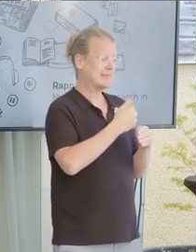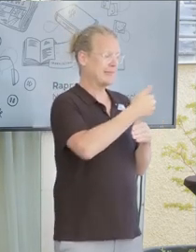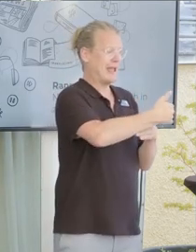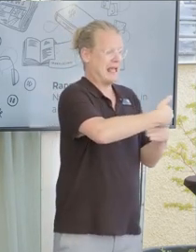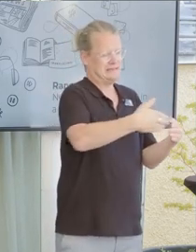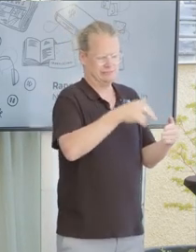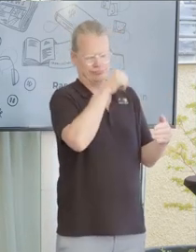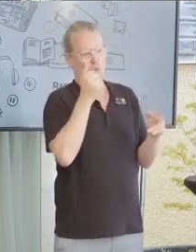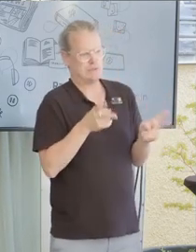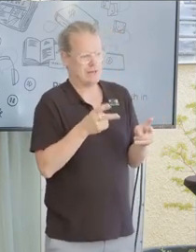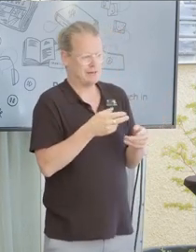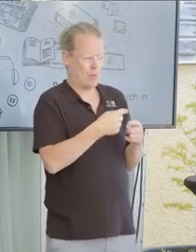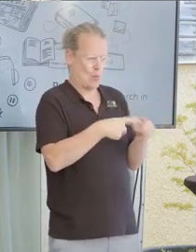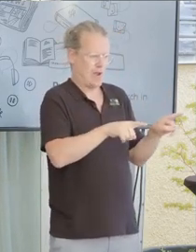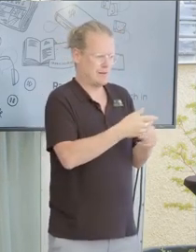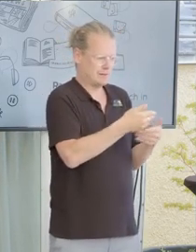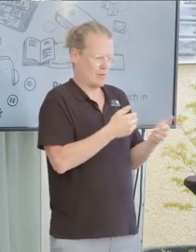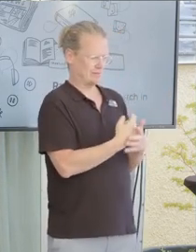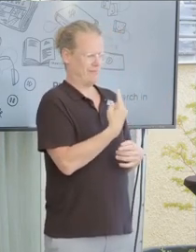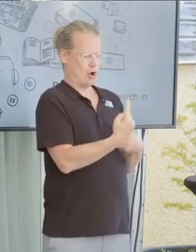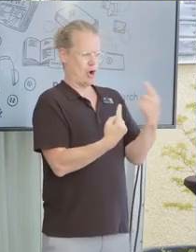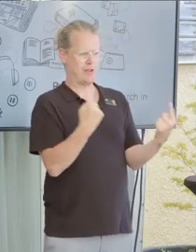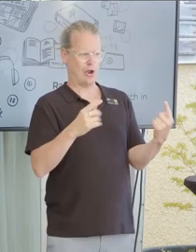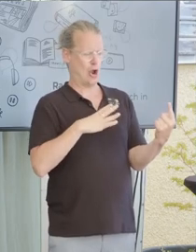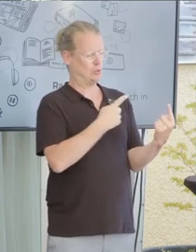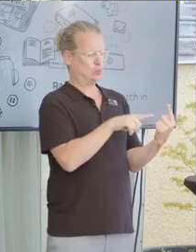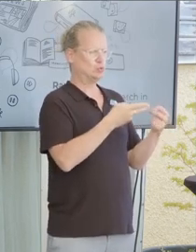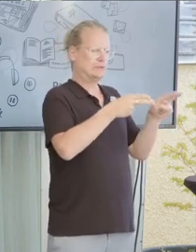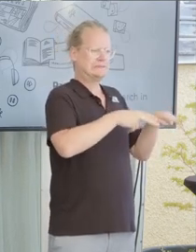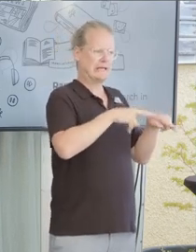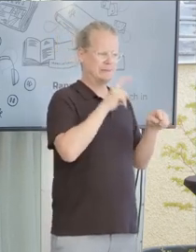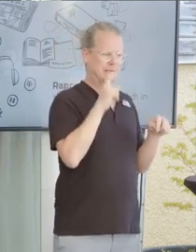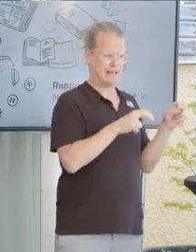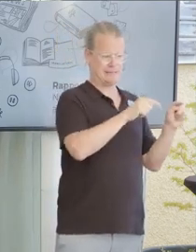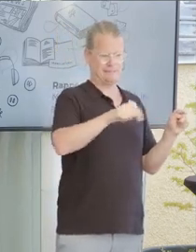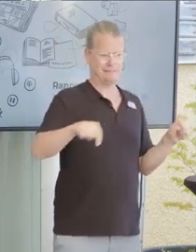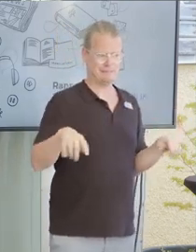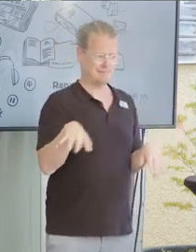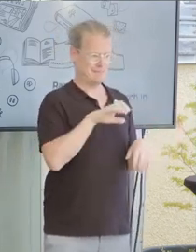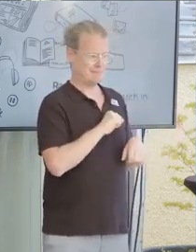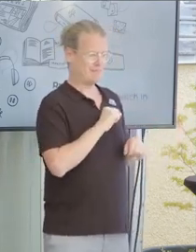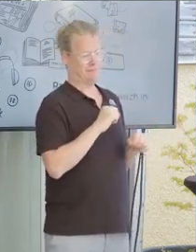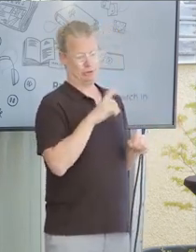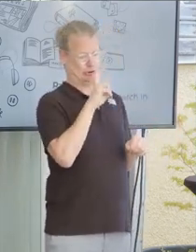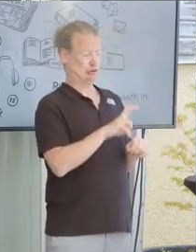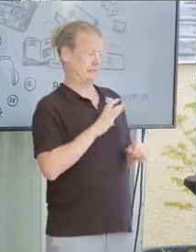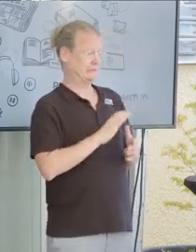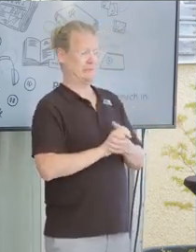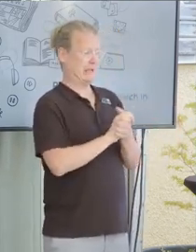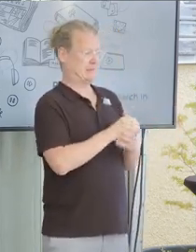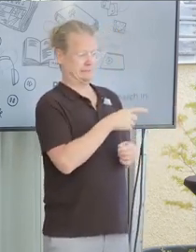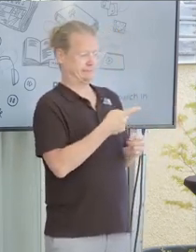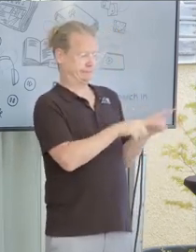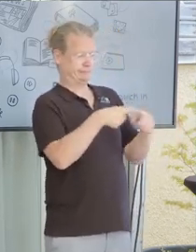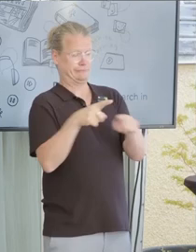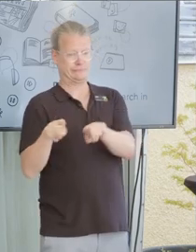är någonting som jag tycker är genomgående i de här intervjuerna. Precis. Vi kommer ju liksom fokusera en